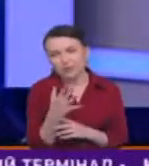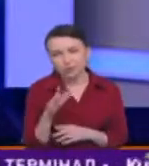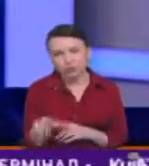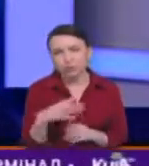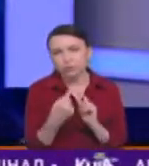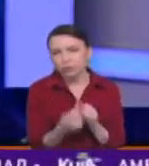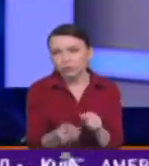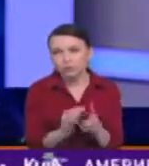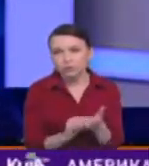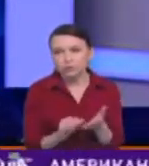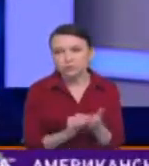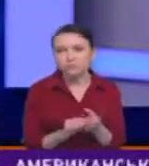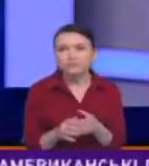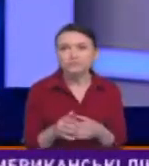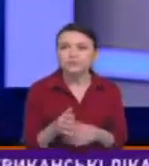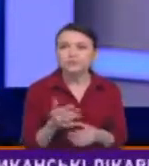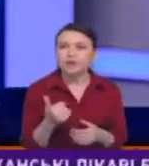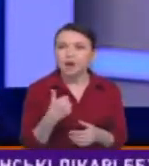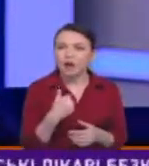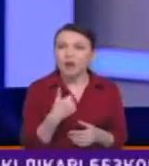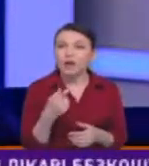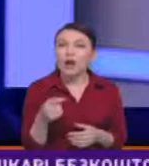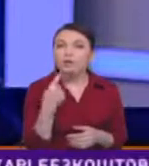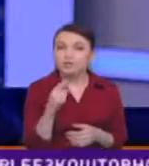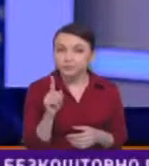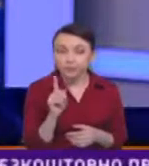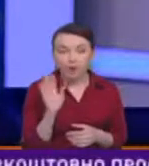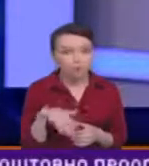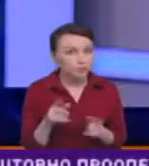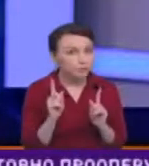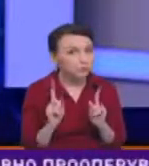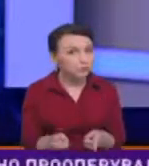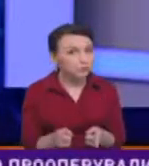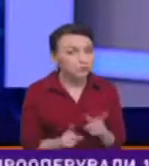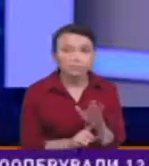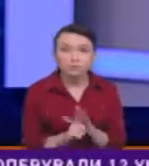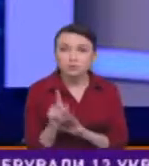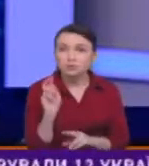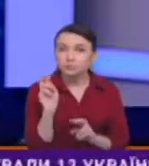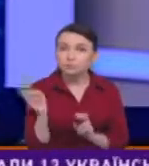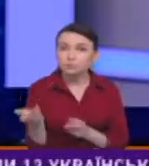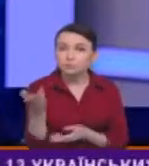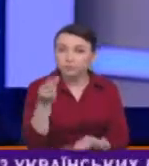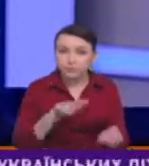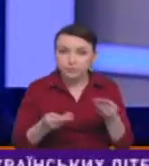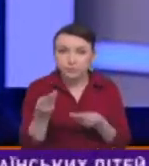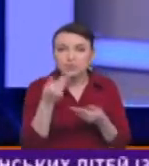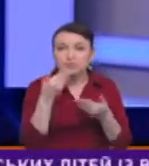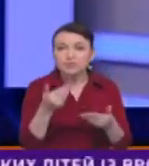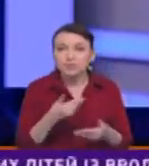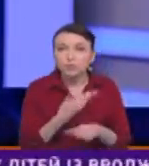мы написали... У вас просто 5 хвилин лишается. Да, а я про те. А потом действительно стали приходить звернення